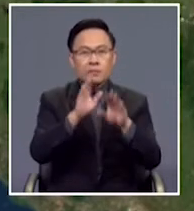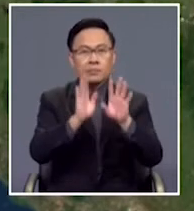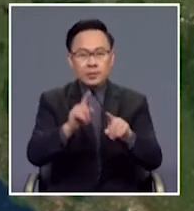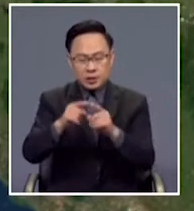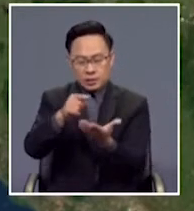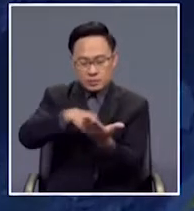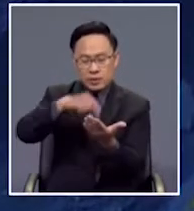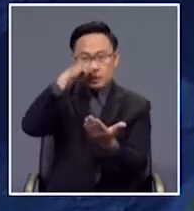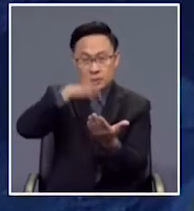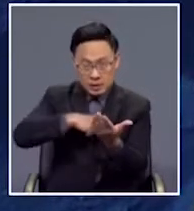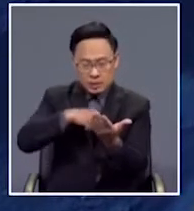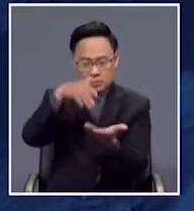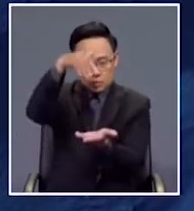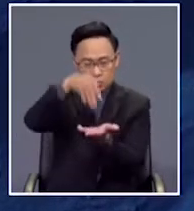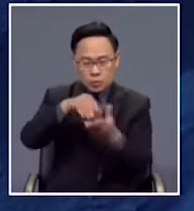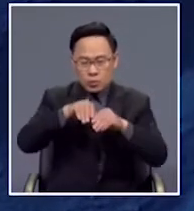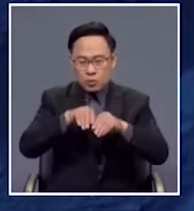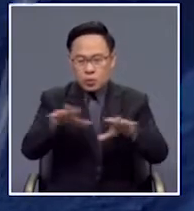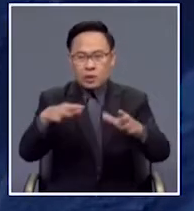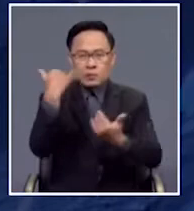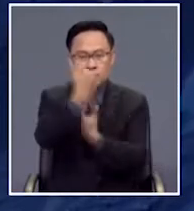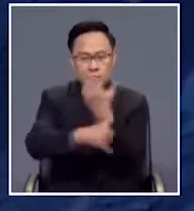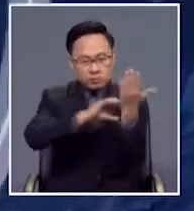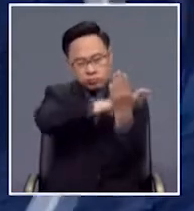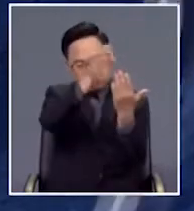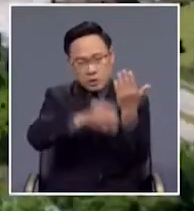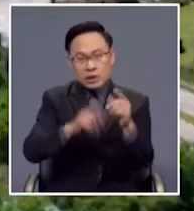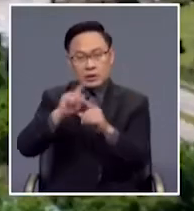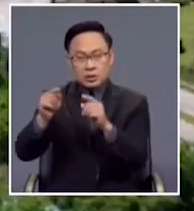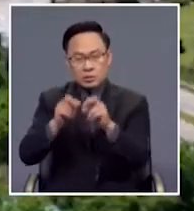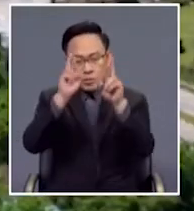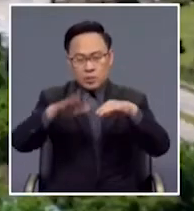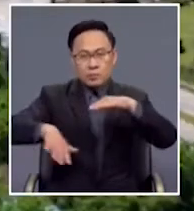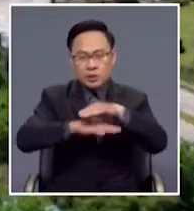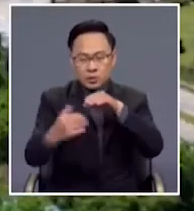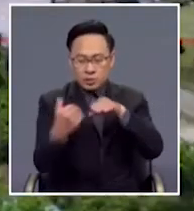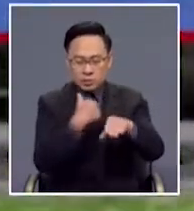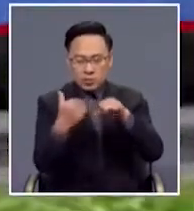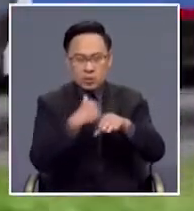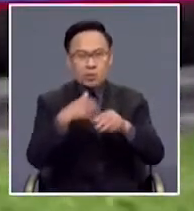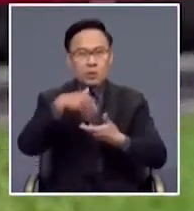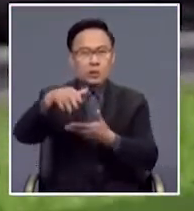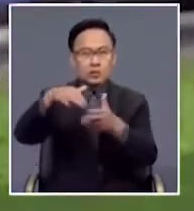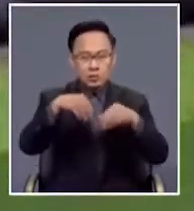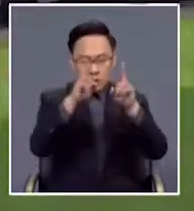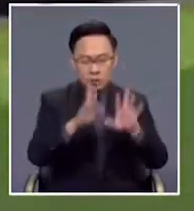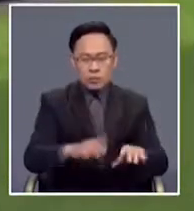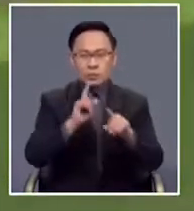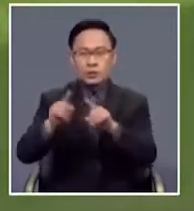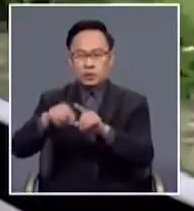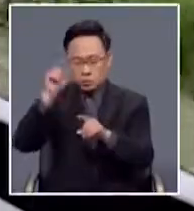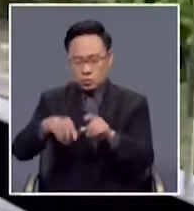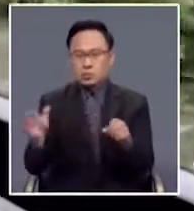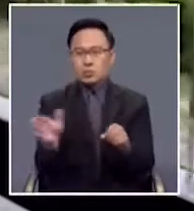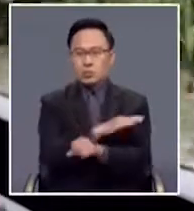ทศแล้วขยายไปสู่นอกประเทศซึ่งต้องอาศัยโครงสร้างพื้นฐานด้านการคมนาคมขนส่งทุกระบบเป็นเสมือนเส้นเลือ